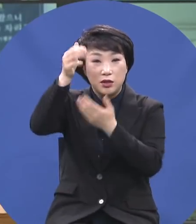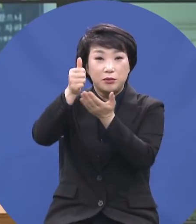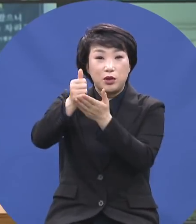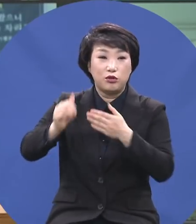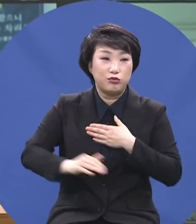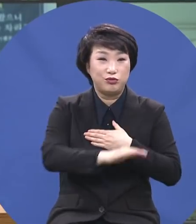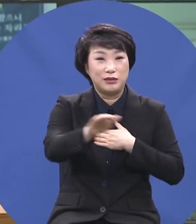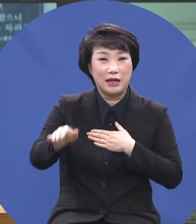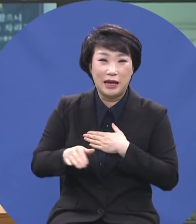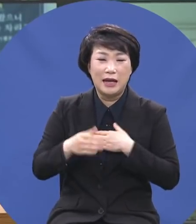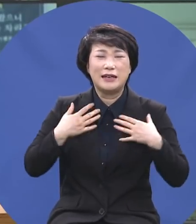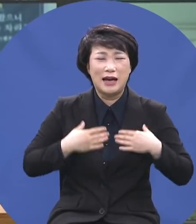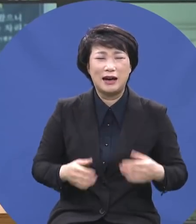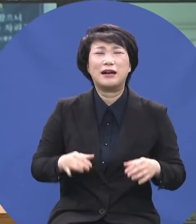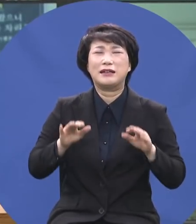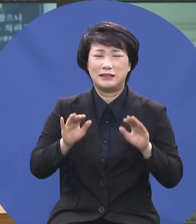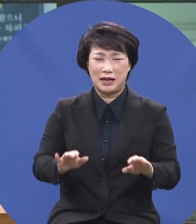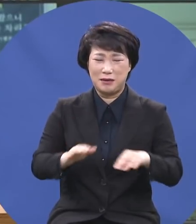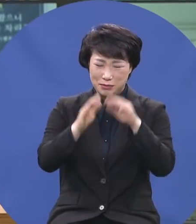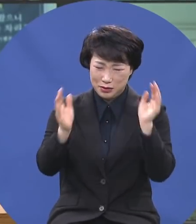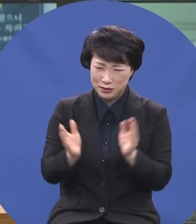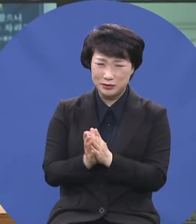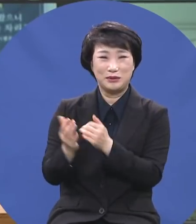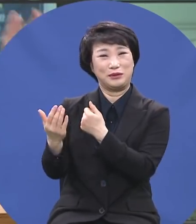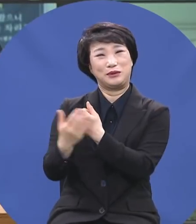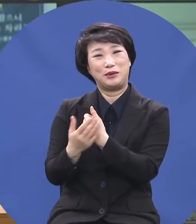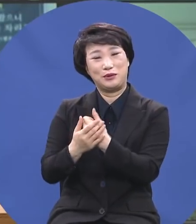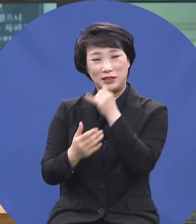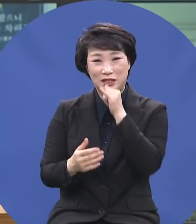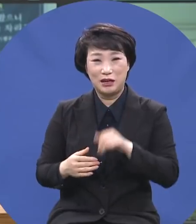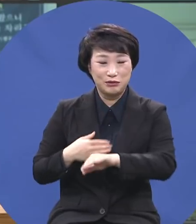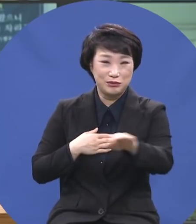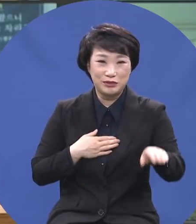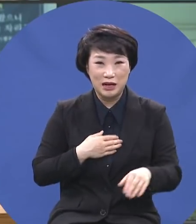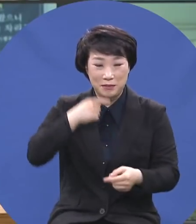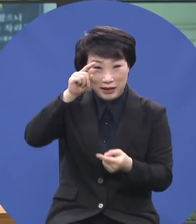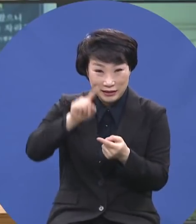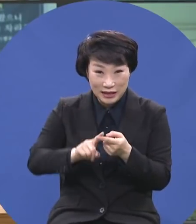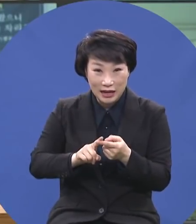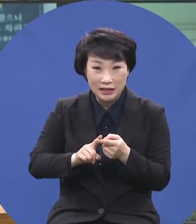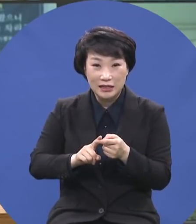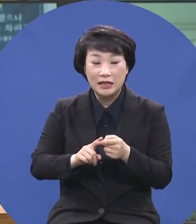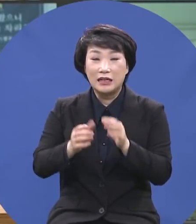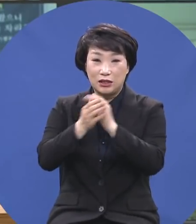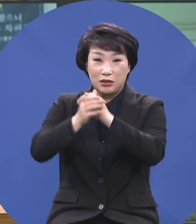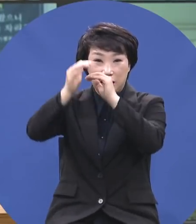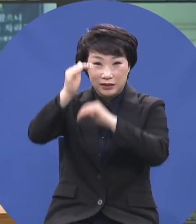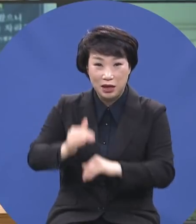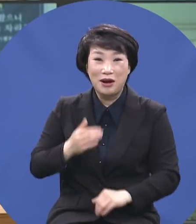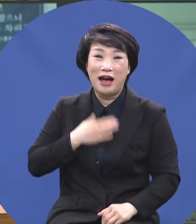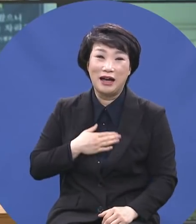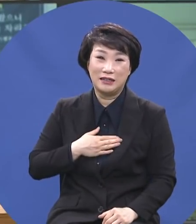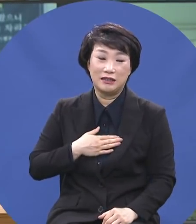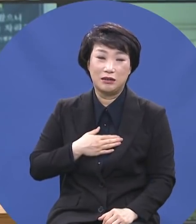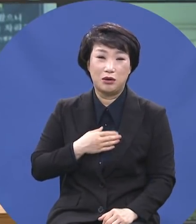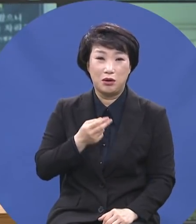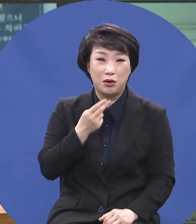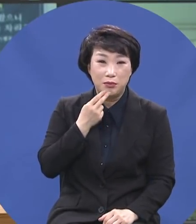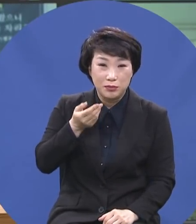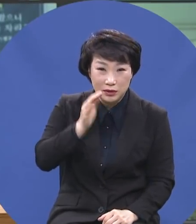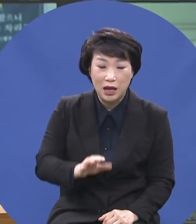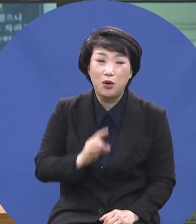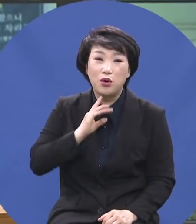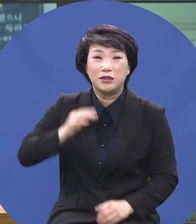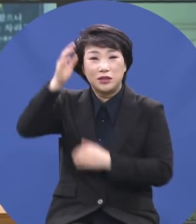성령도 우리 연약함을 도우시나니 우리가 마땅히 빌 바를 알지 못하나